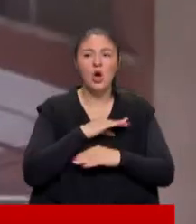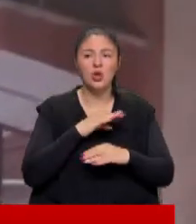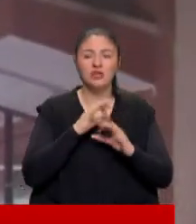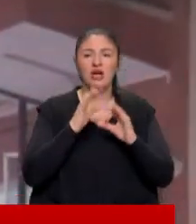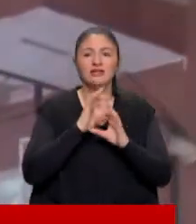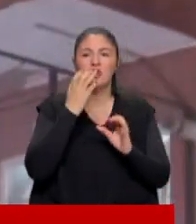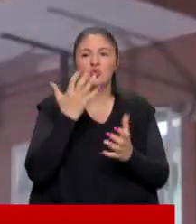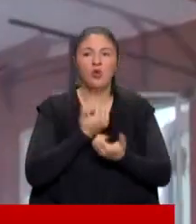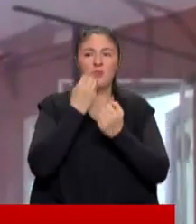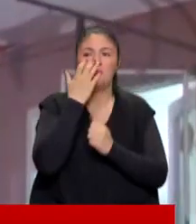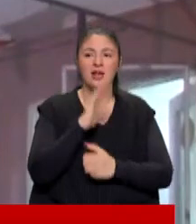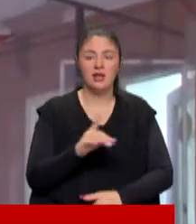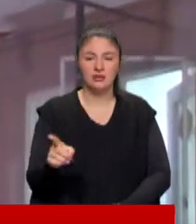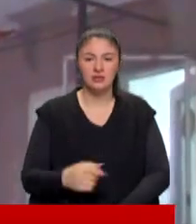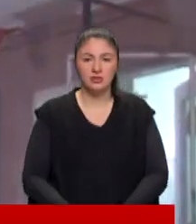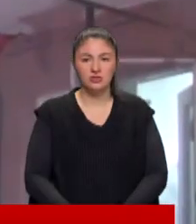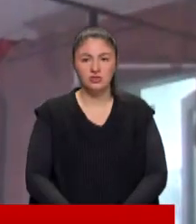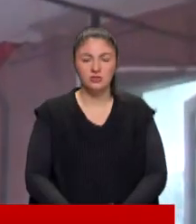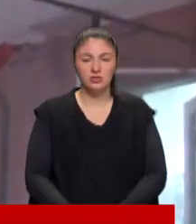çaresizce kurtarılmayı beklediler.